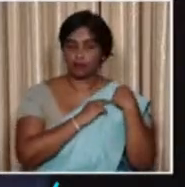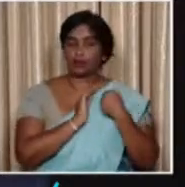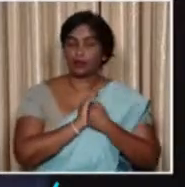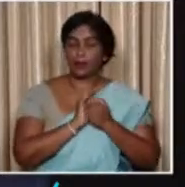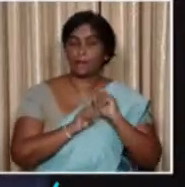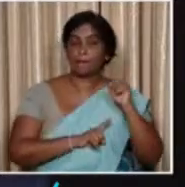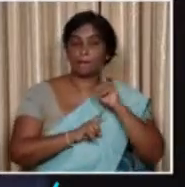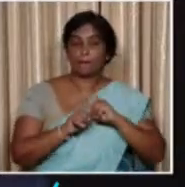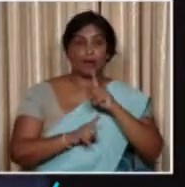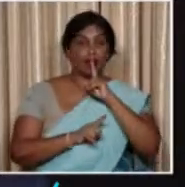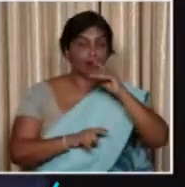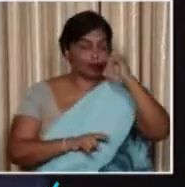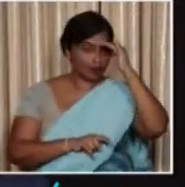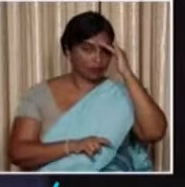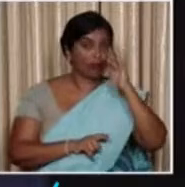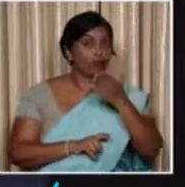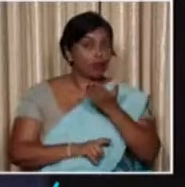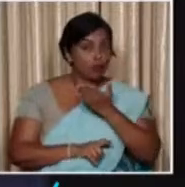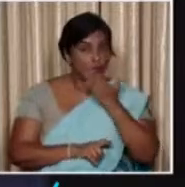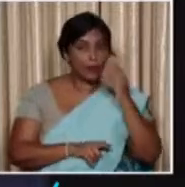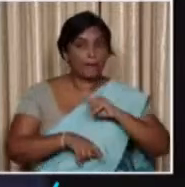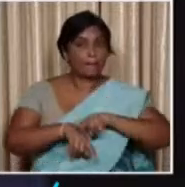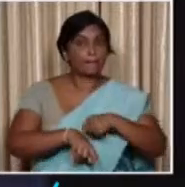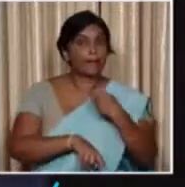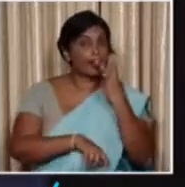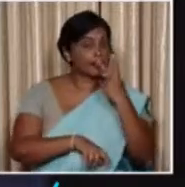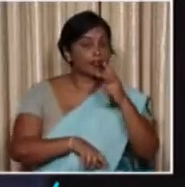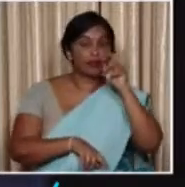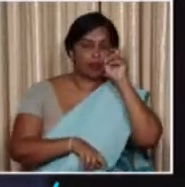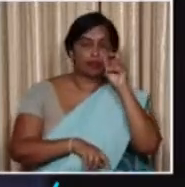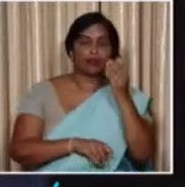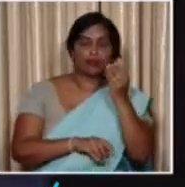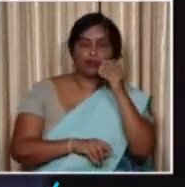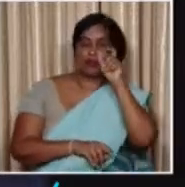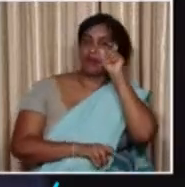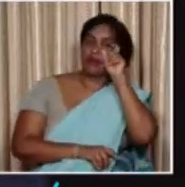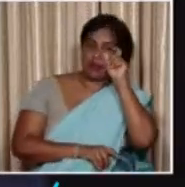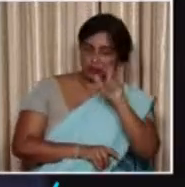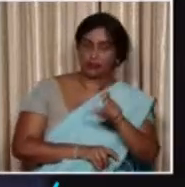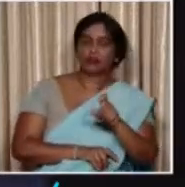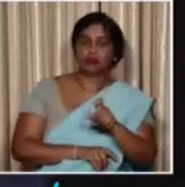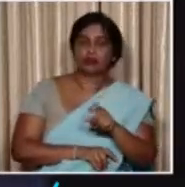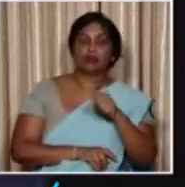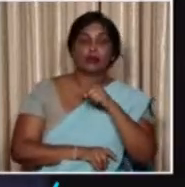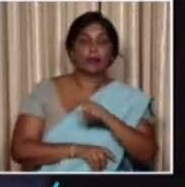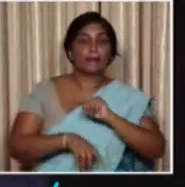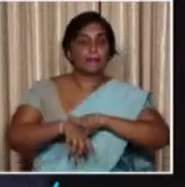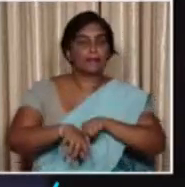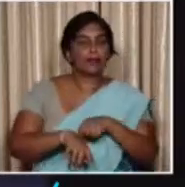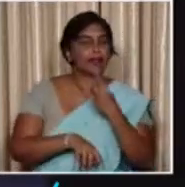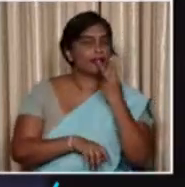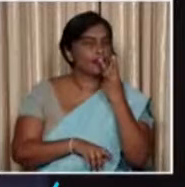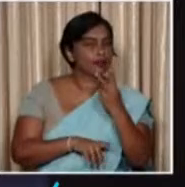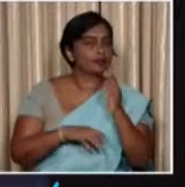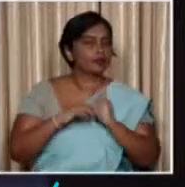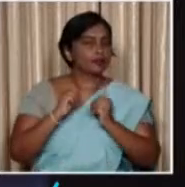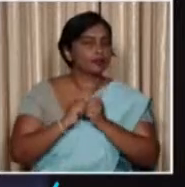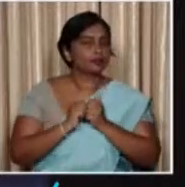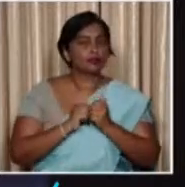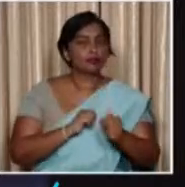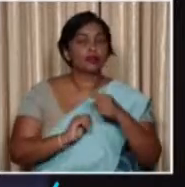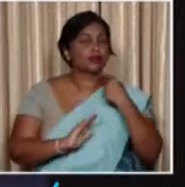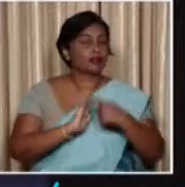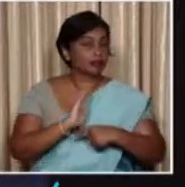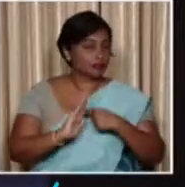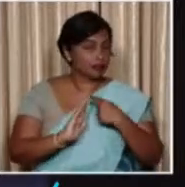උත්තරීතර ආයතනයේ කතානායකවරු විදිහට පුළුවන් නම් මේ පැය දෙක පිළිබඳව යම් කිසි අවධානයක් යොමු කරන්න මේ පැය දෙක තුල ක්‍රියාත්මක වුණේ මේ